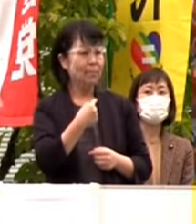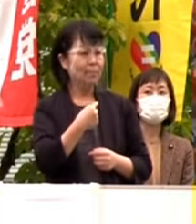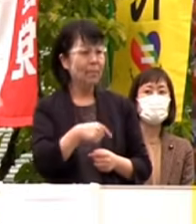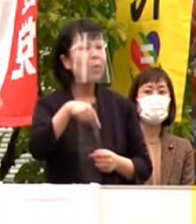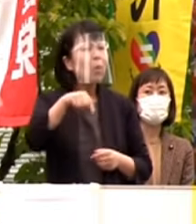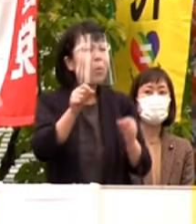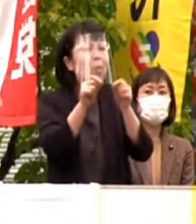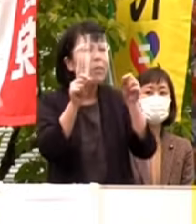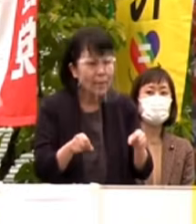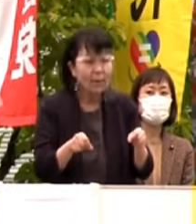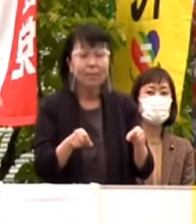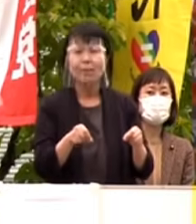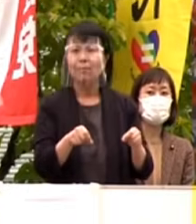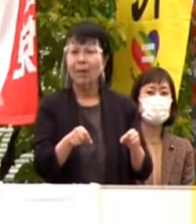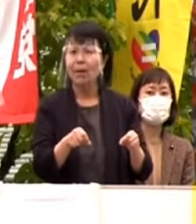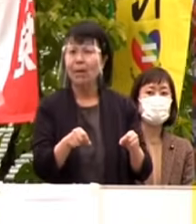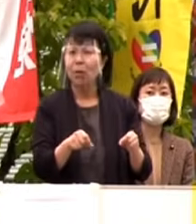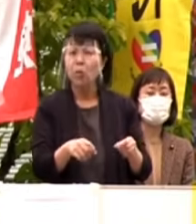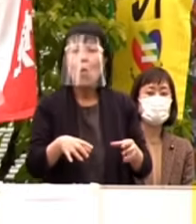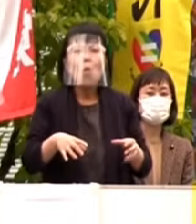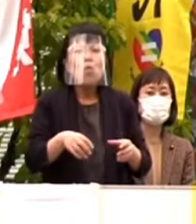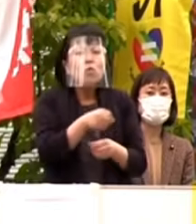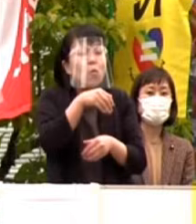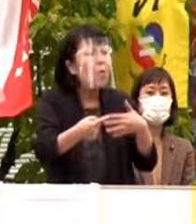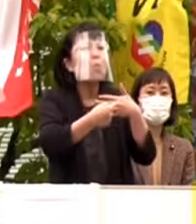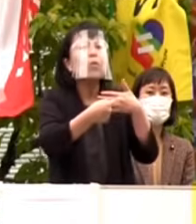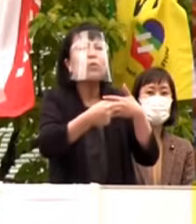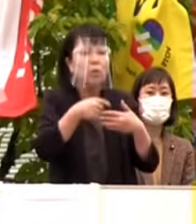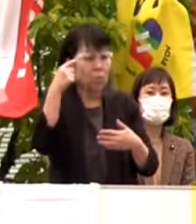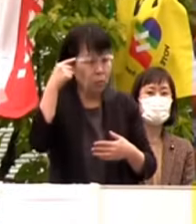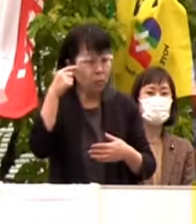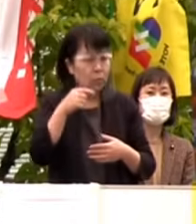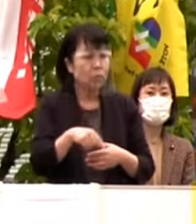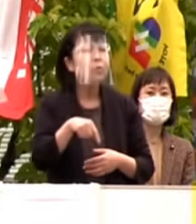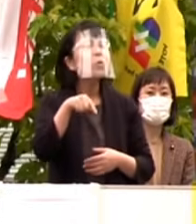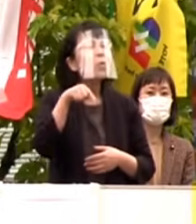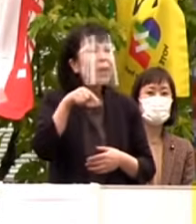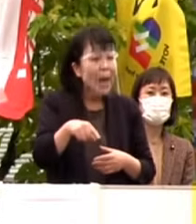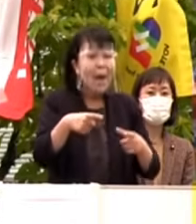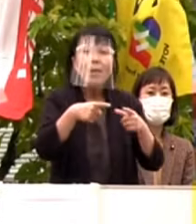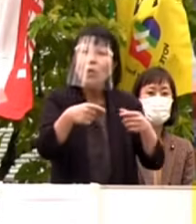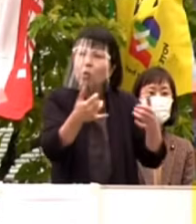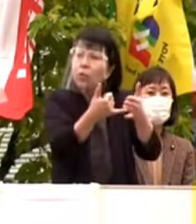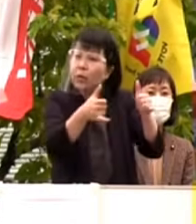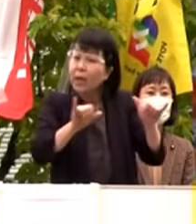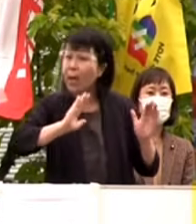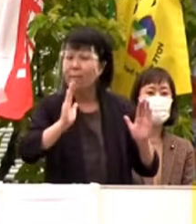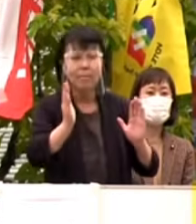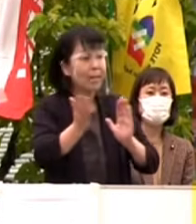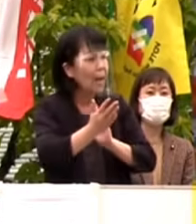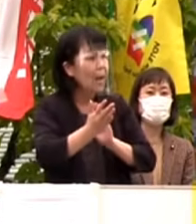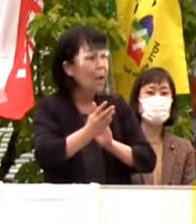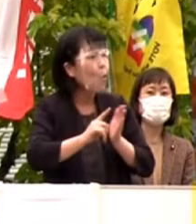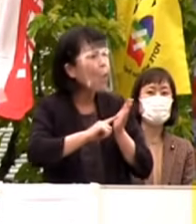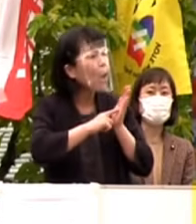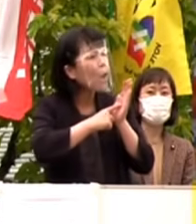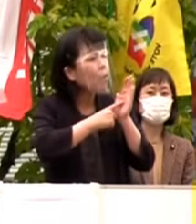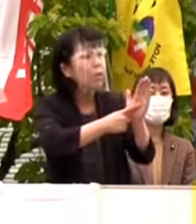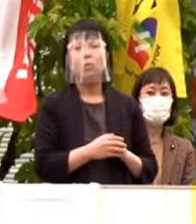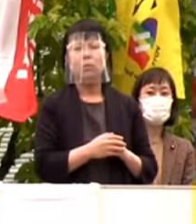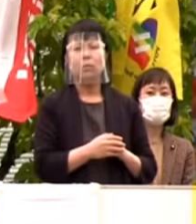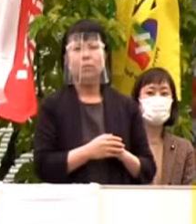この問題がまさに総選挙の大争点になってきた、そのこと自体が日本の社会の変化を表していると思うん